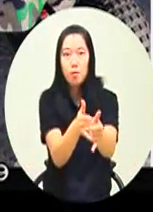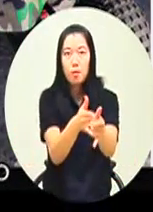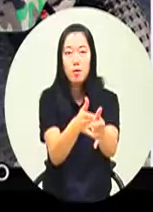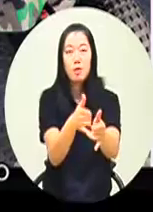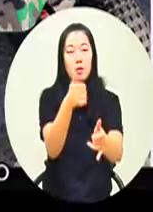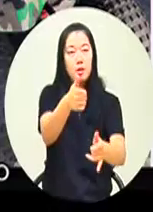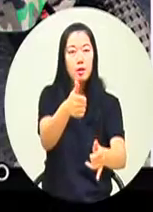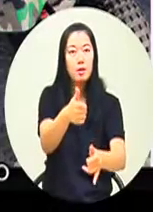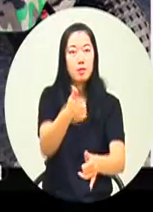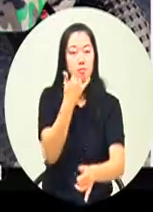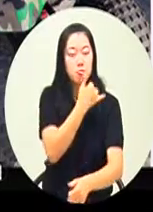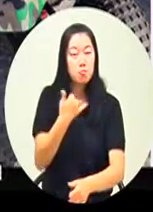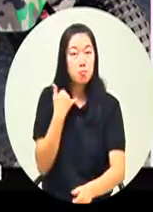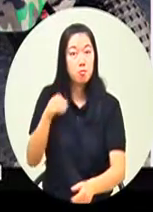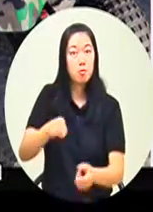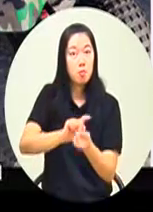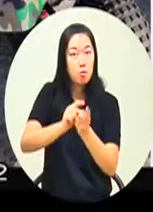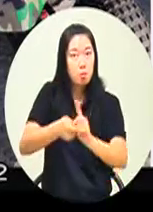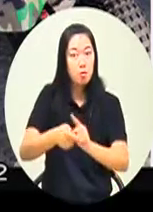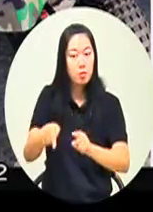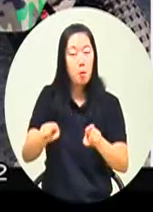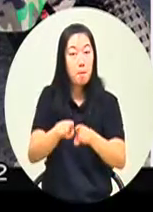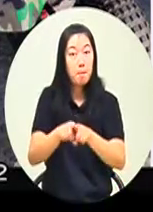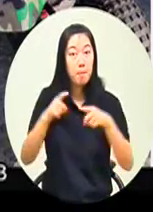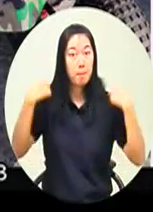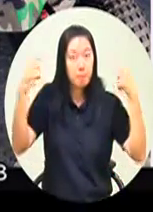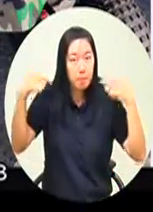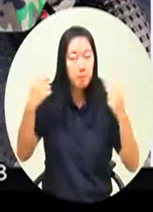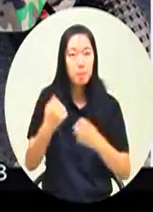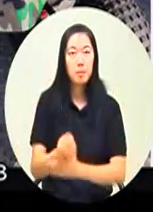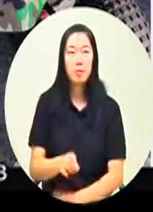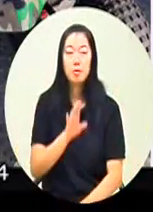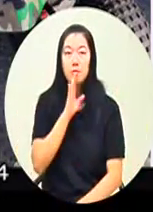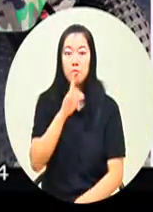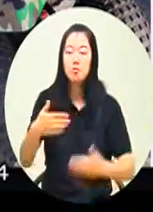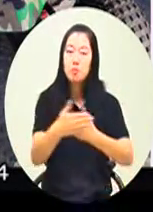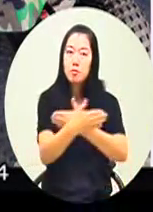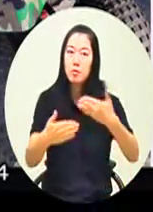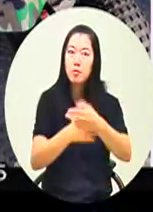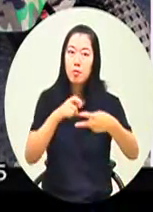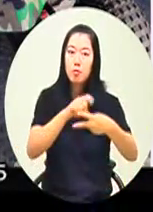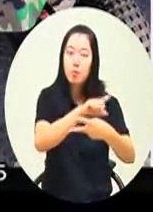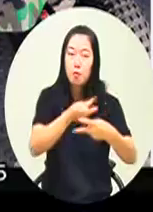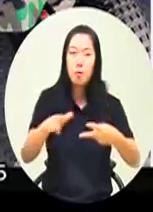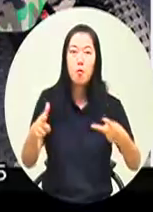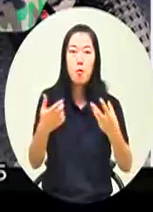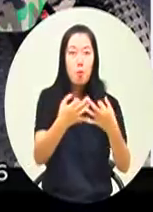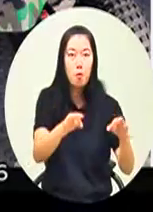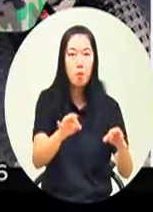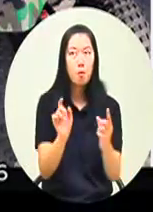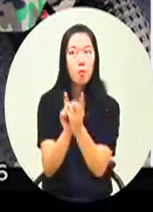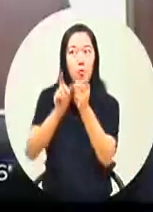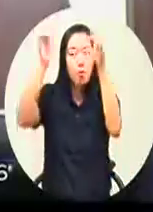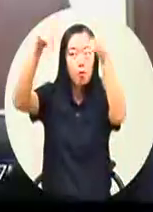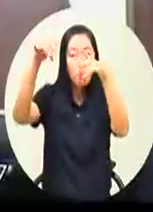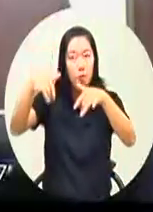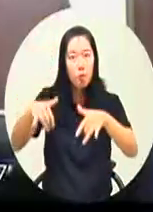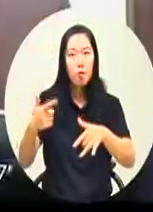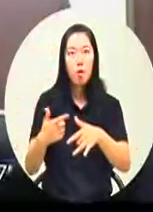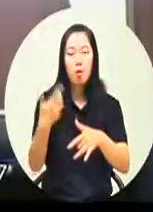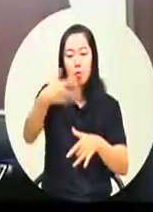可能就是一个平常他就是一个交通工具下大雨的时候或者水